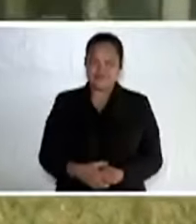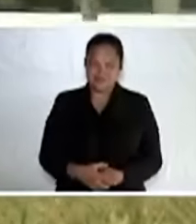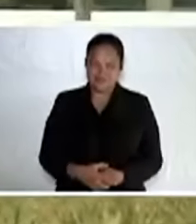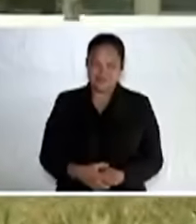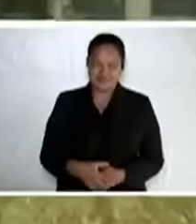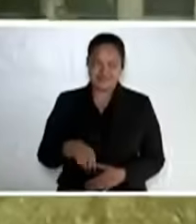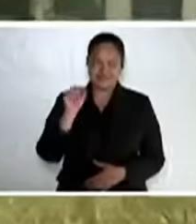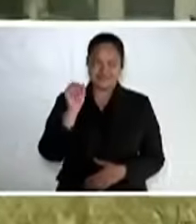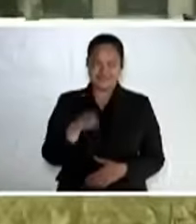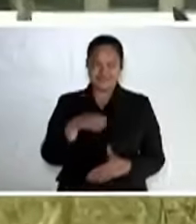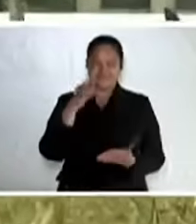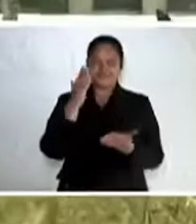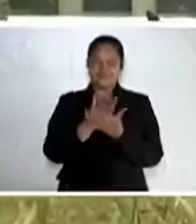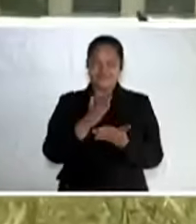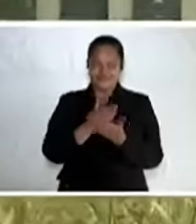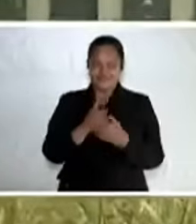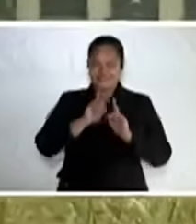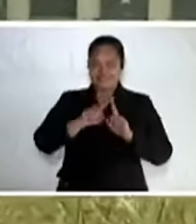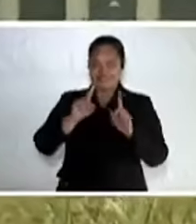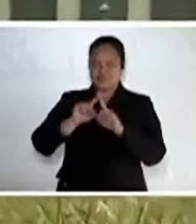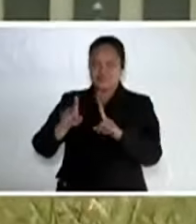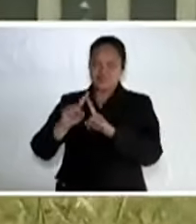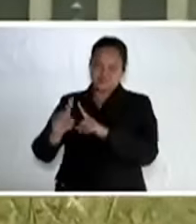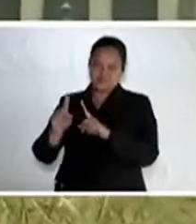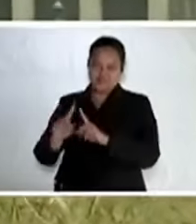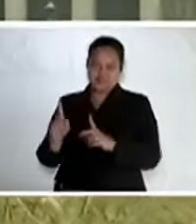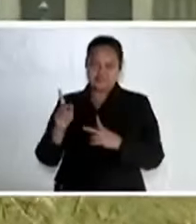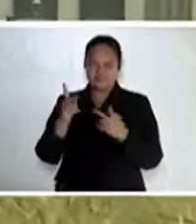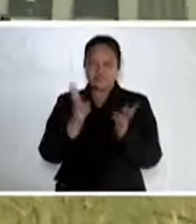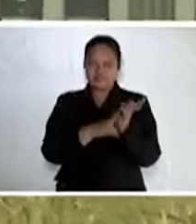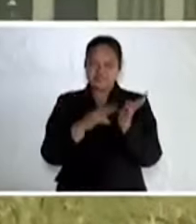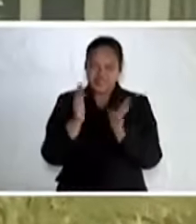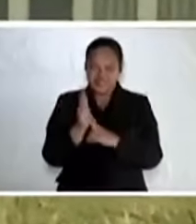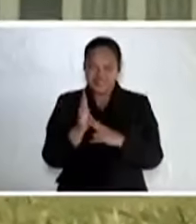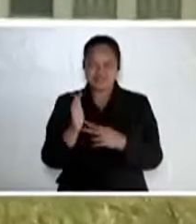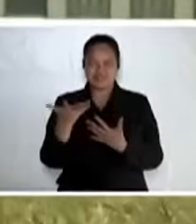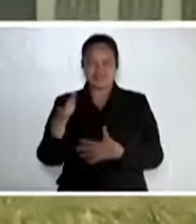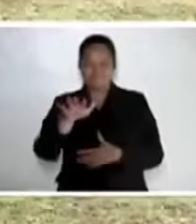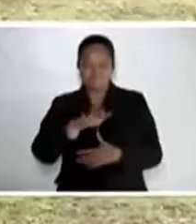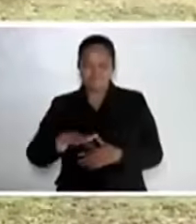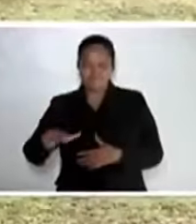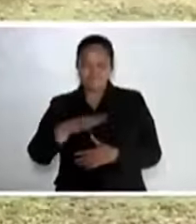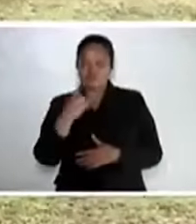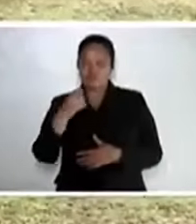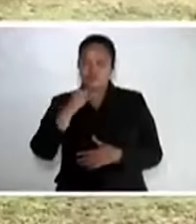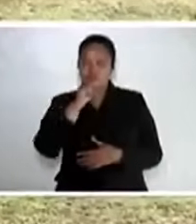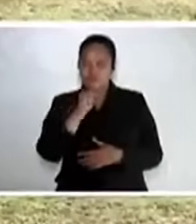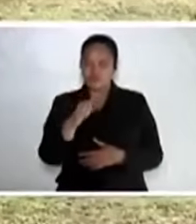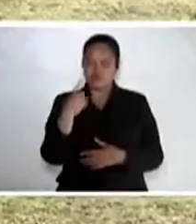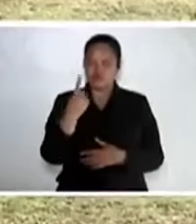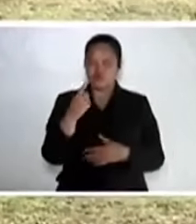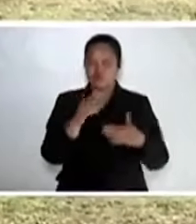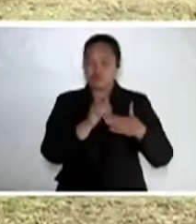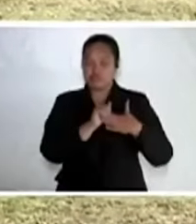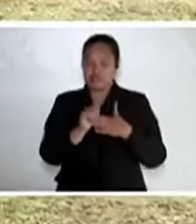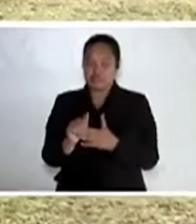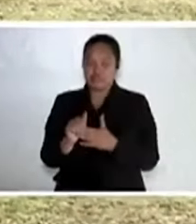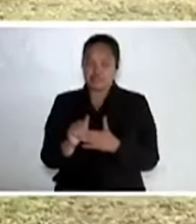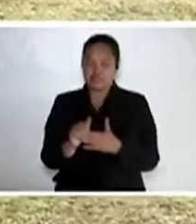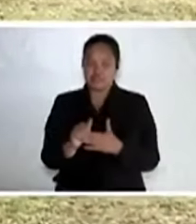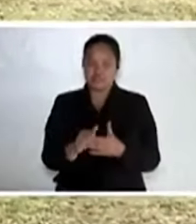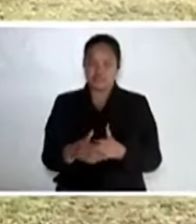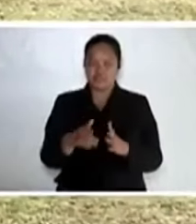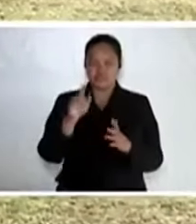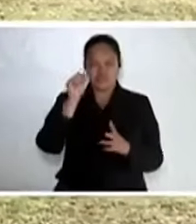Isandina sara era dabu tu mai na veia sana e na nondo benua o era na turanga era liu takatiko na we